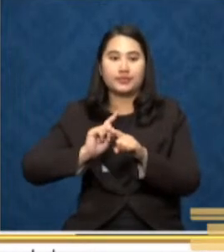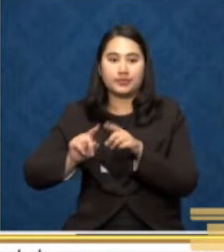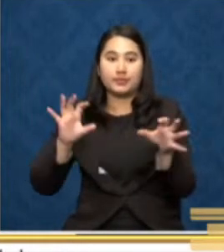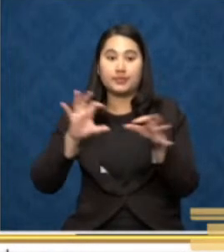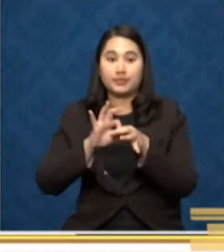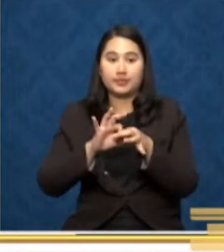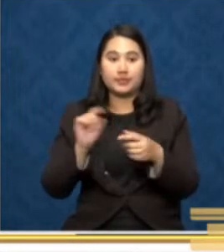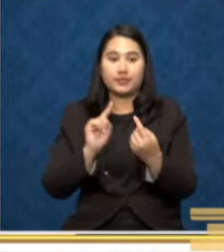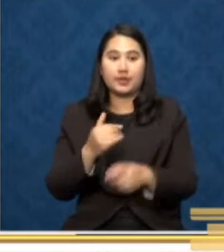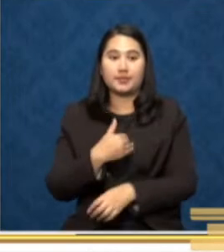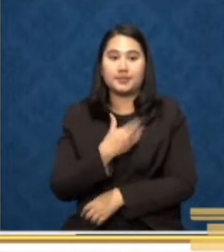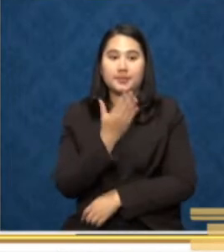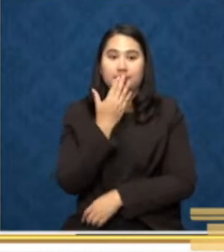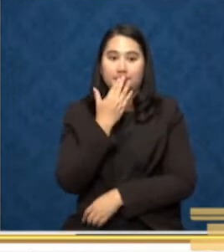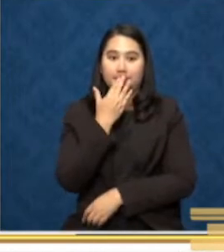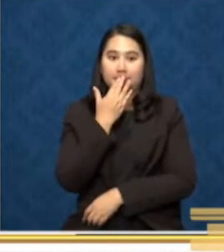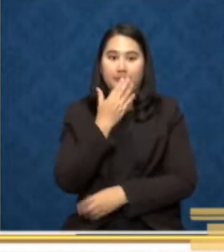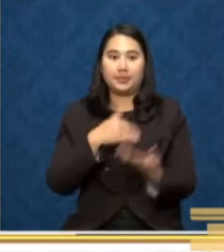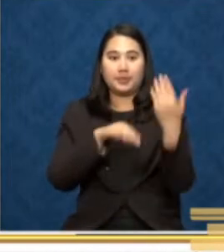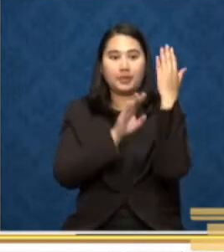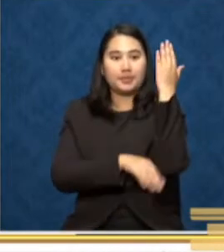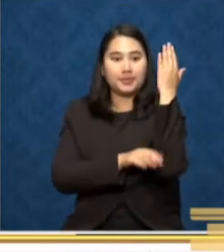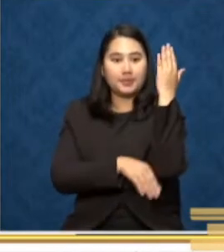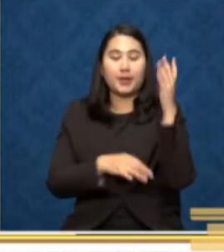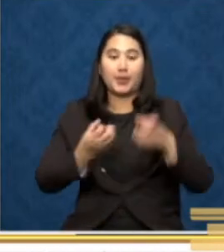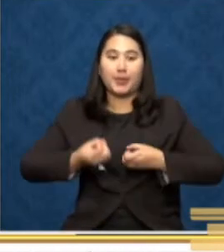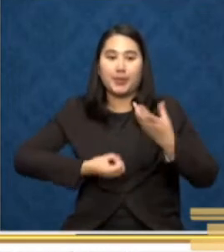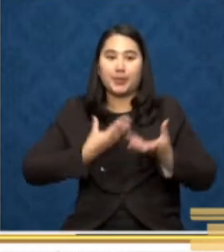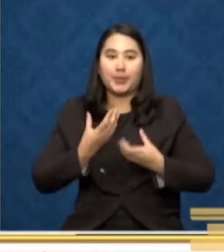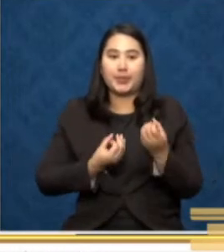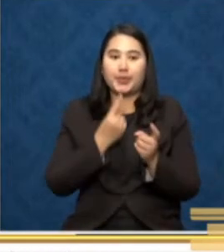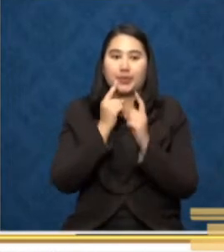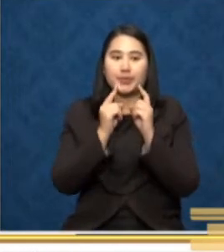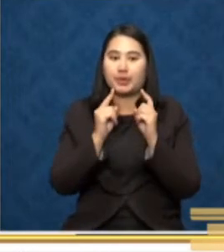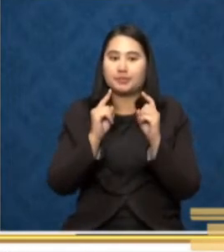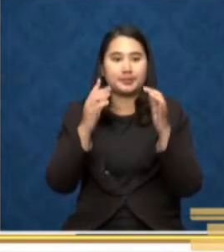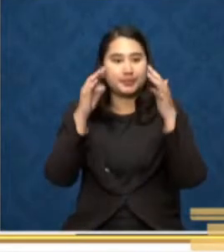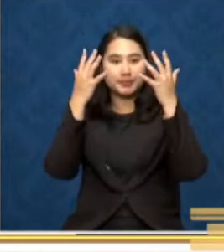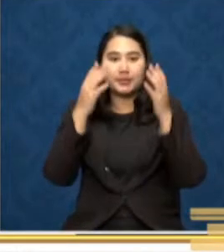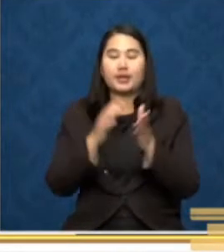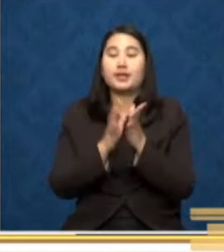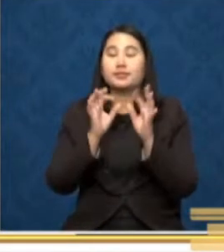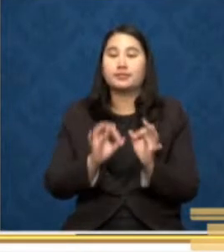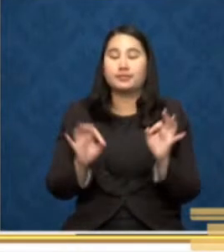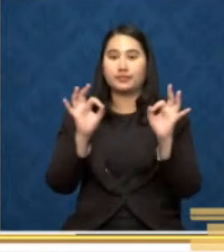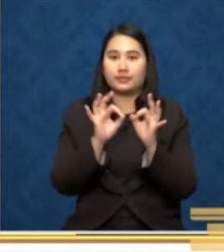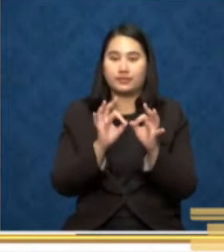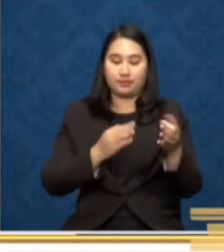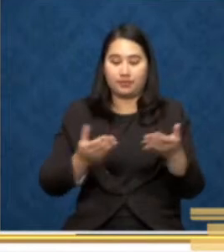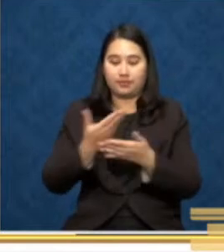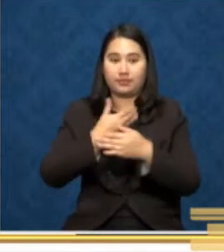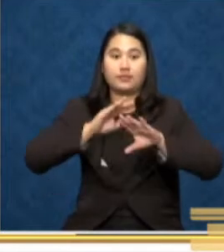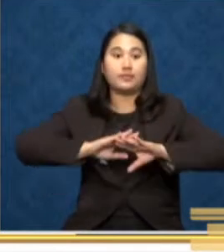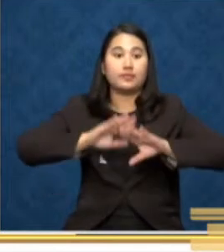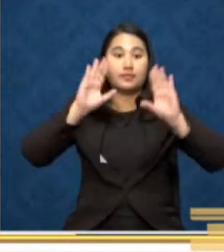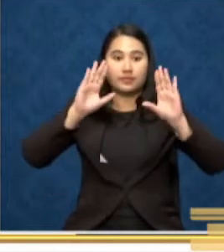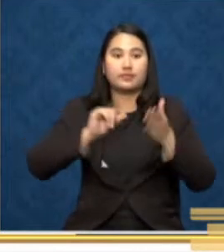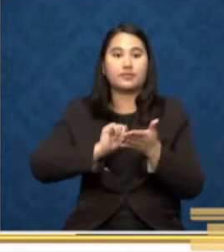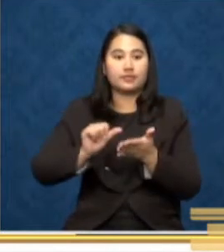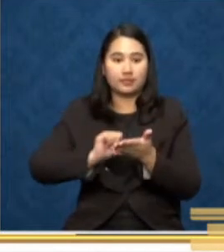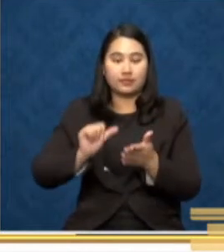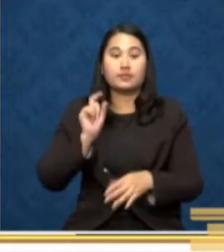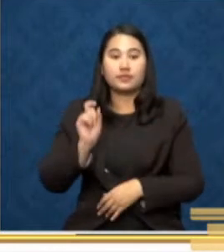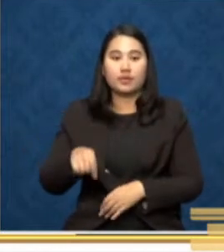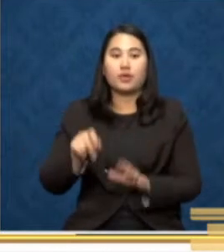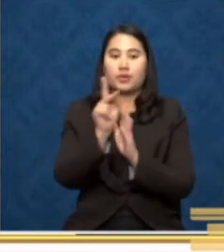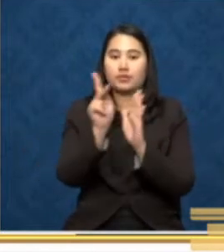ในการที่ปิดปากพี่น้องประชาชนพื้นที่สาธารณะที่ผู้คนสามารถแสดงออกได้จำเป็นต้องถูกมีการพิจารณายกเลิกหรือแก้ไขไม่ว่าจะเป็น